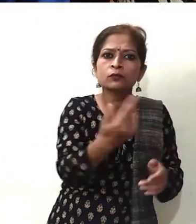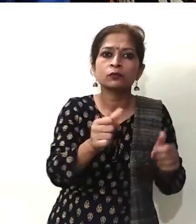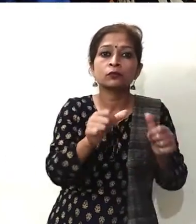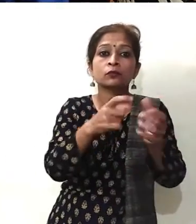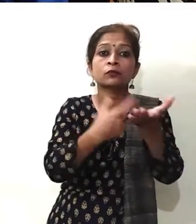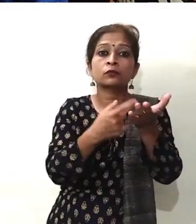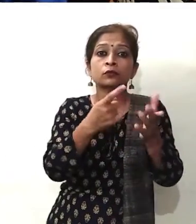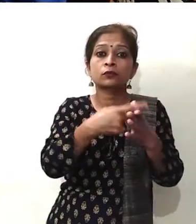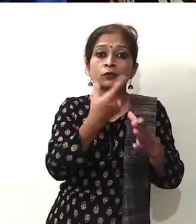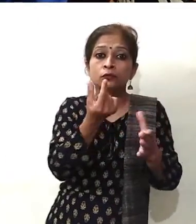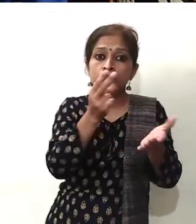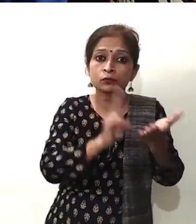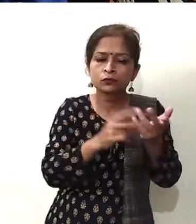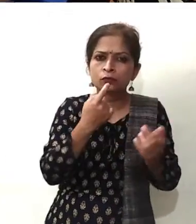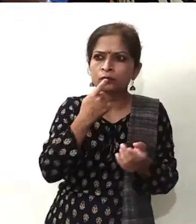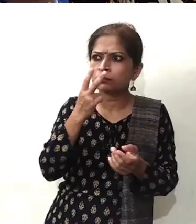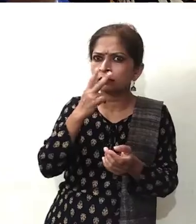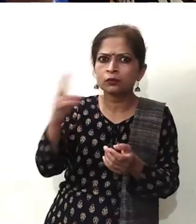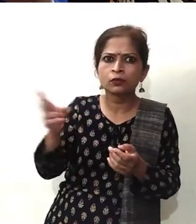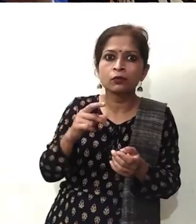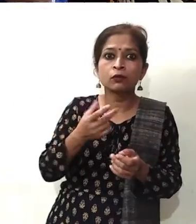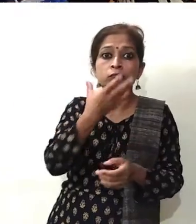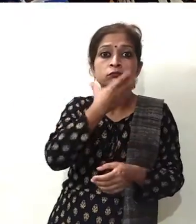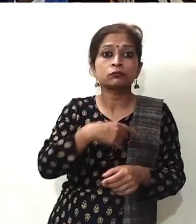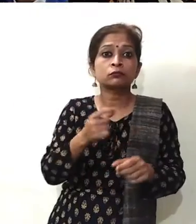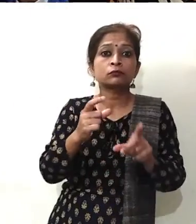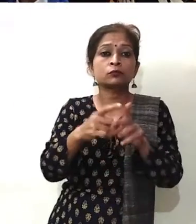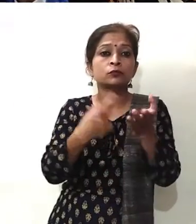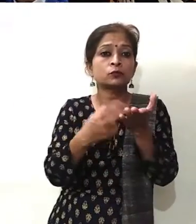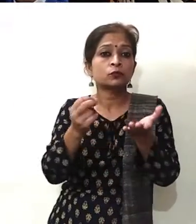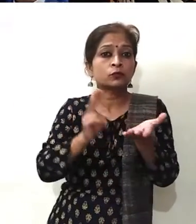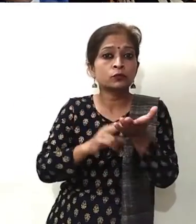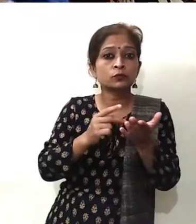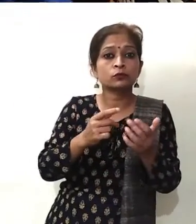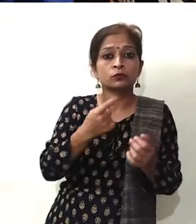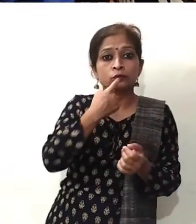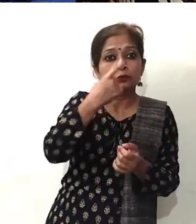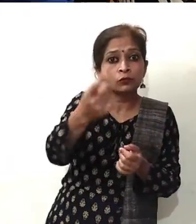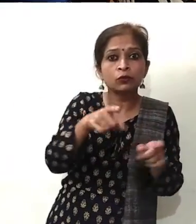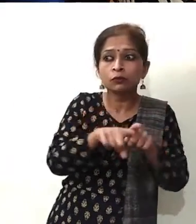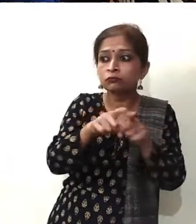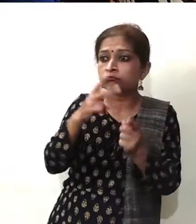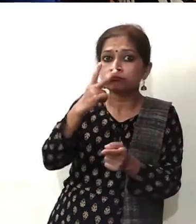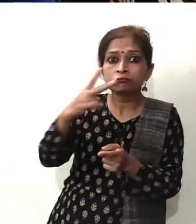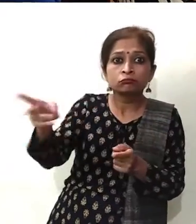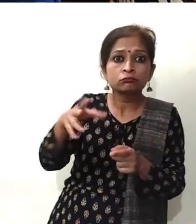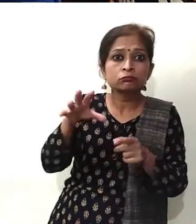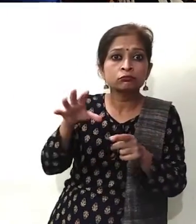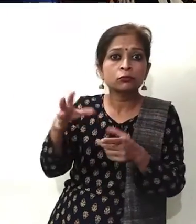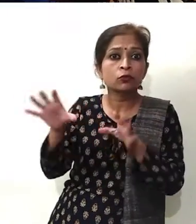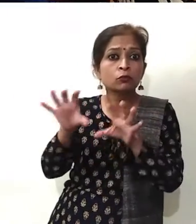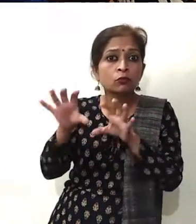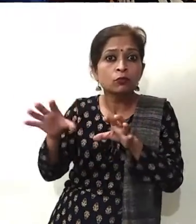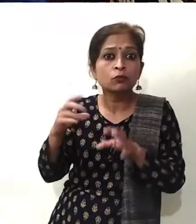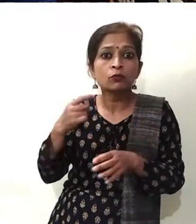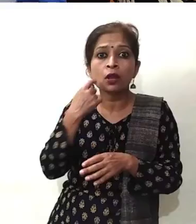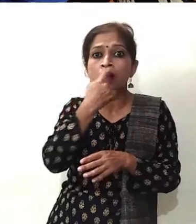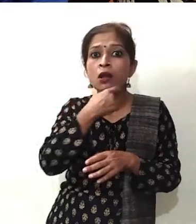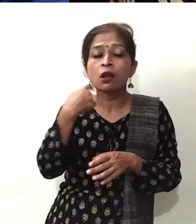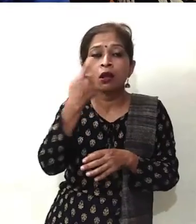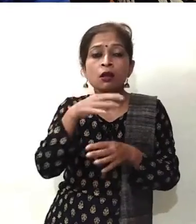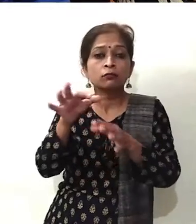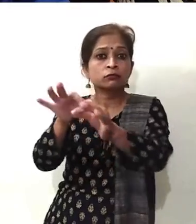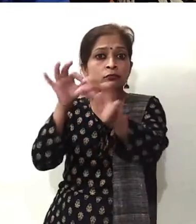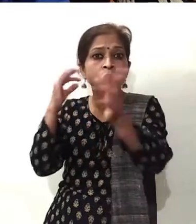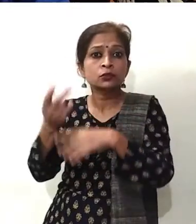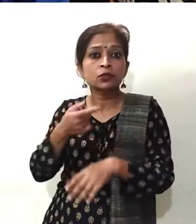क्षमता तो सिर्फ आचार्य द्रोण को हो सकती है, दूसरा किसी को हो नहीं सकता। अभेद्य बिल्कुल भी, मुंह में 7 तीर घुसे हुए हैं, एक बूंद खून